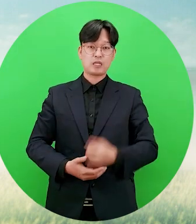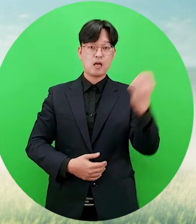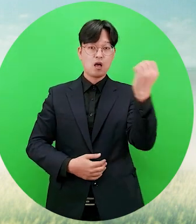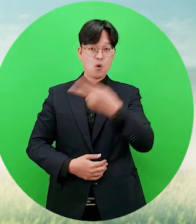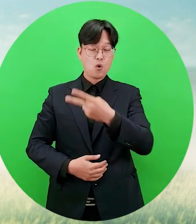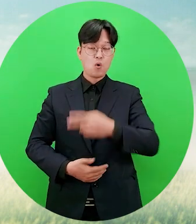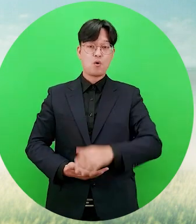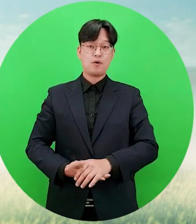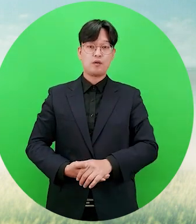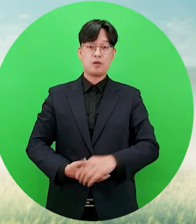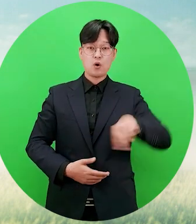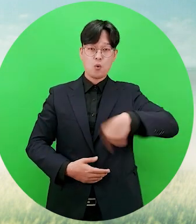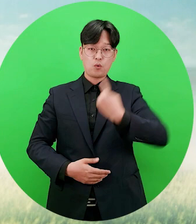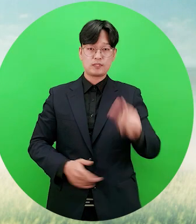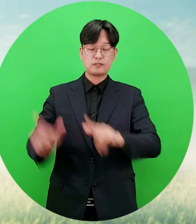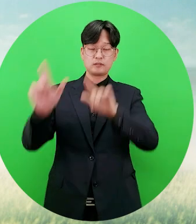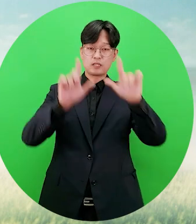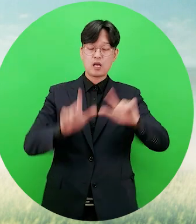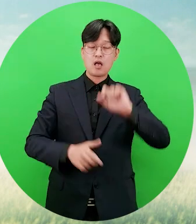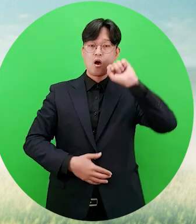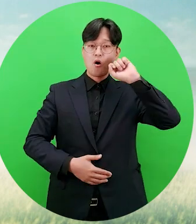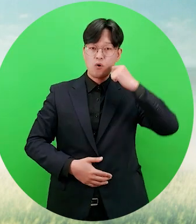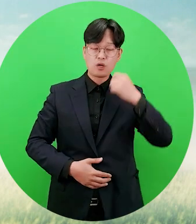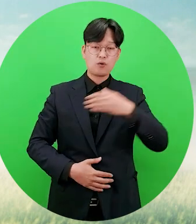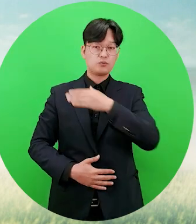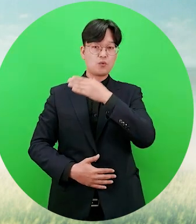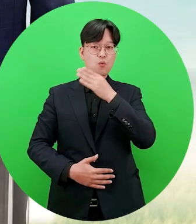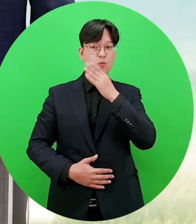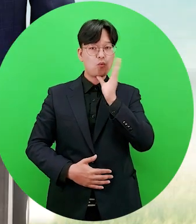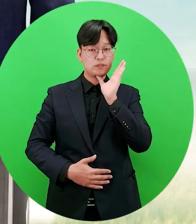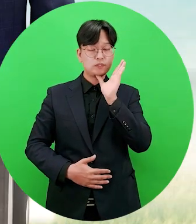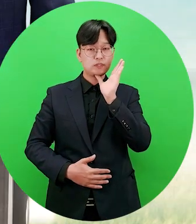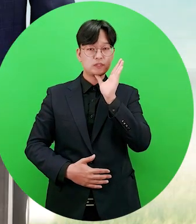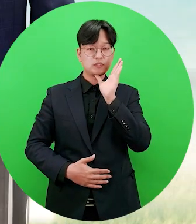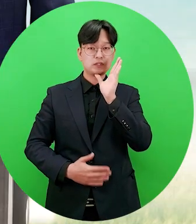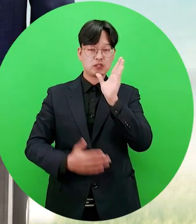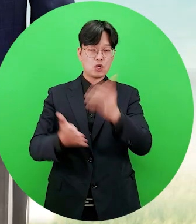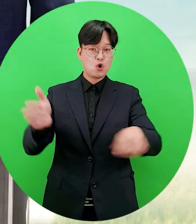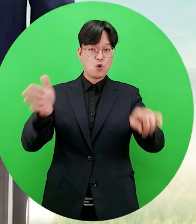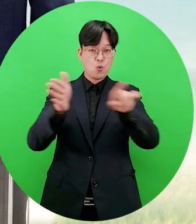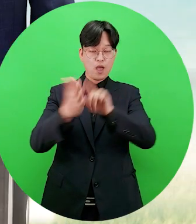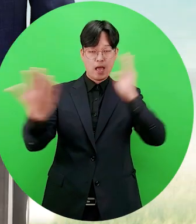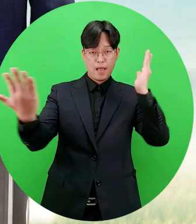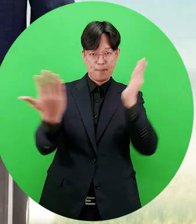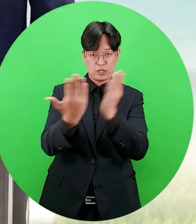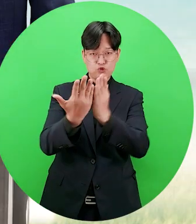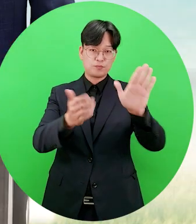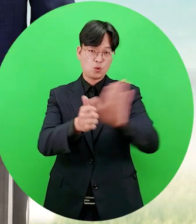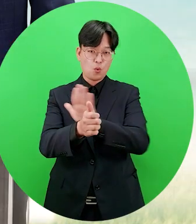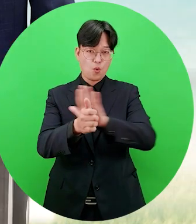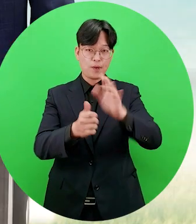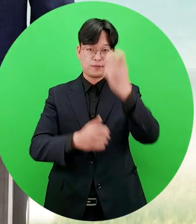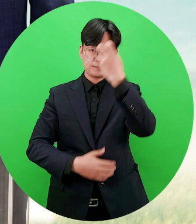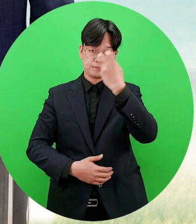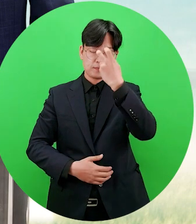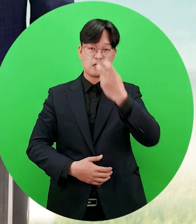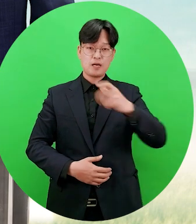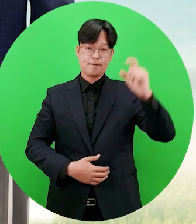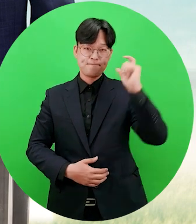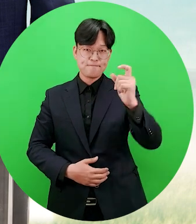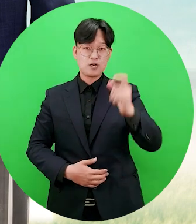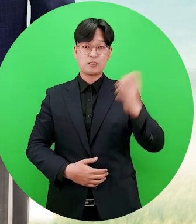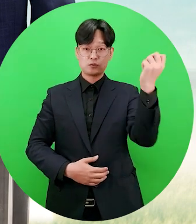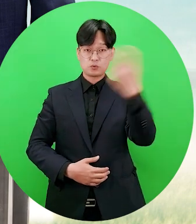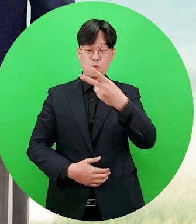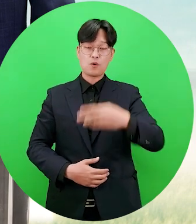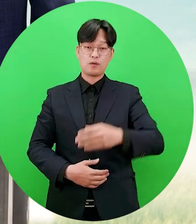또한 혼자심으로 일상생활이 어려운 어르신을 위한 맞춤 돌봄 서비스를 강화하고